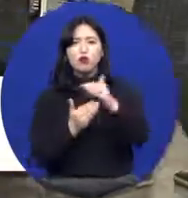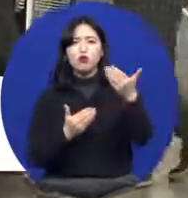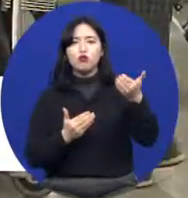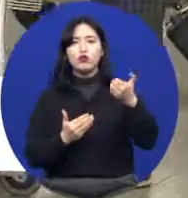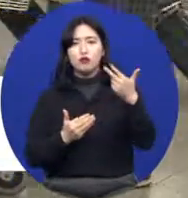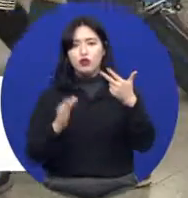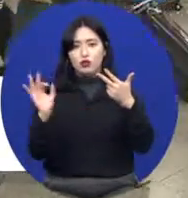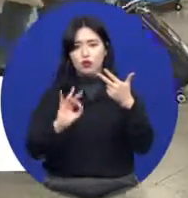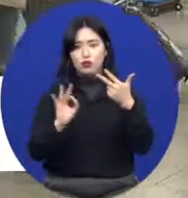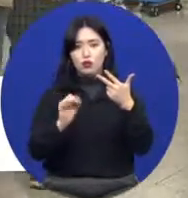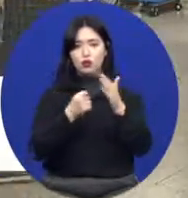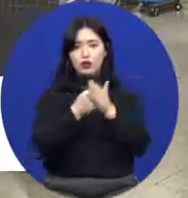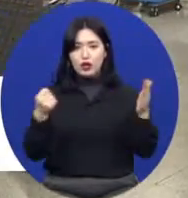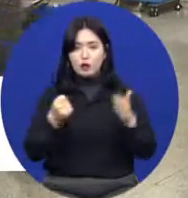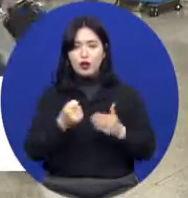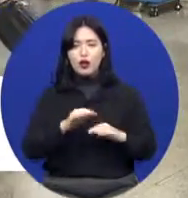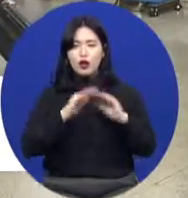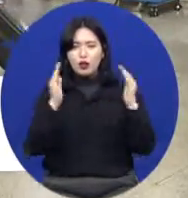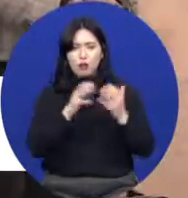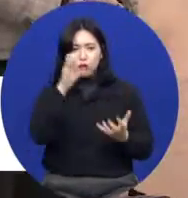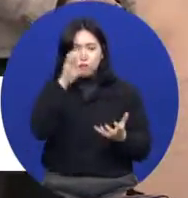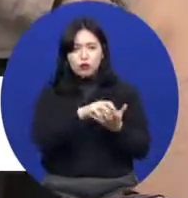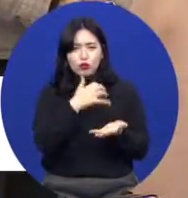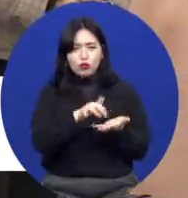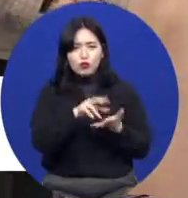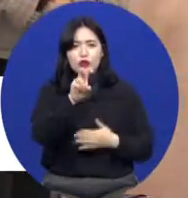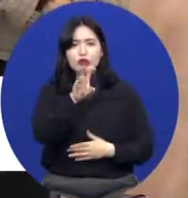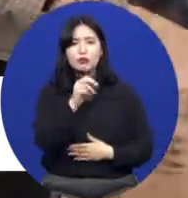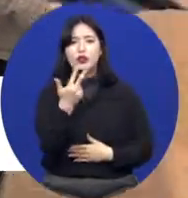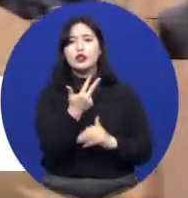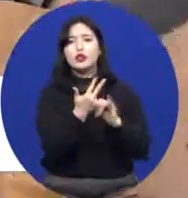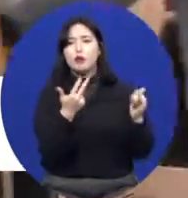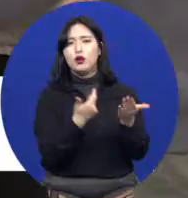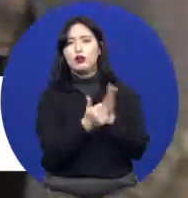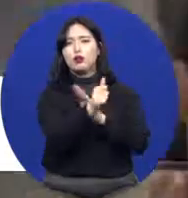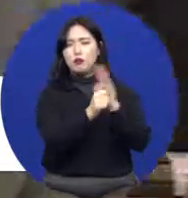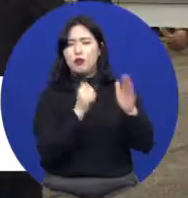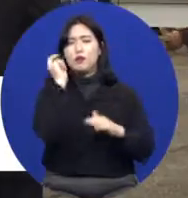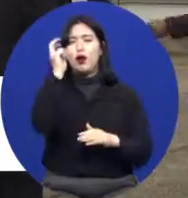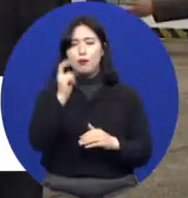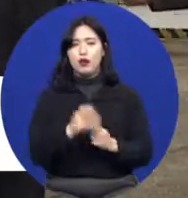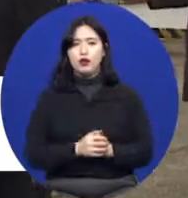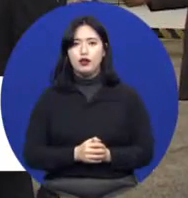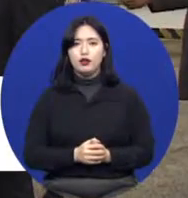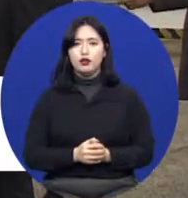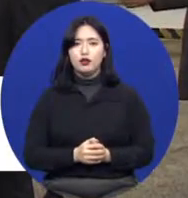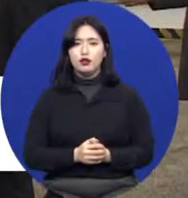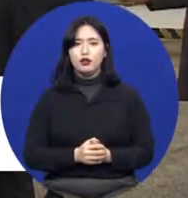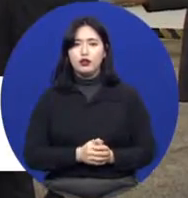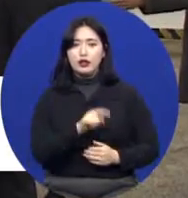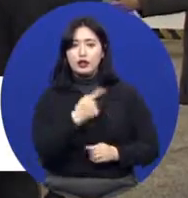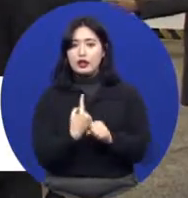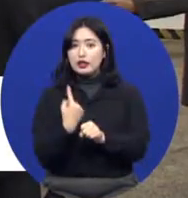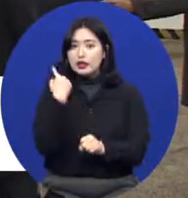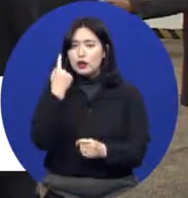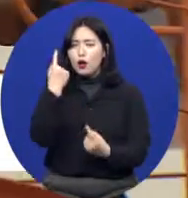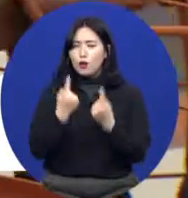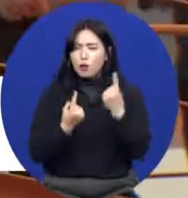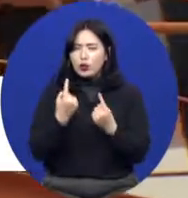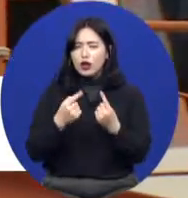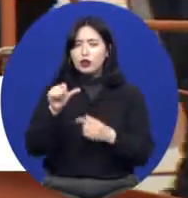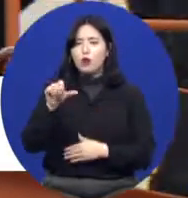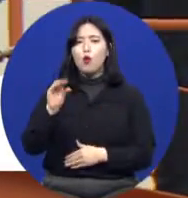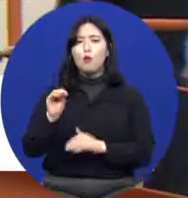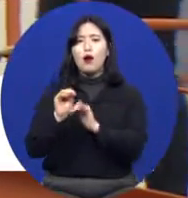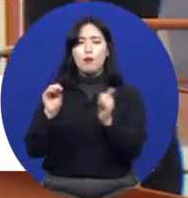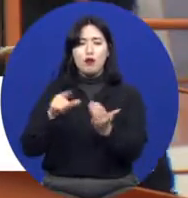97%에 달하면서 모두 20만 7천여 명이 제주를 찾을 것으로 내다봤습니다. 이는 지난해보다는 약